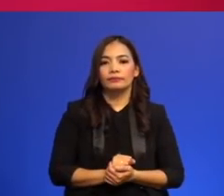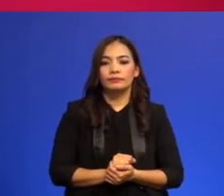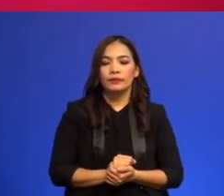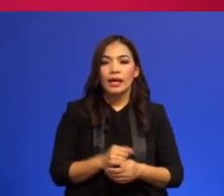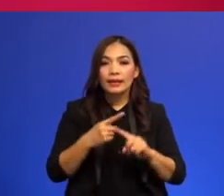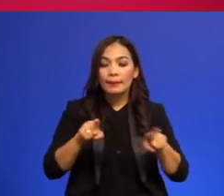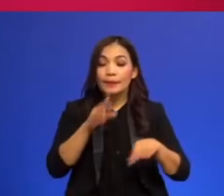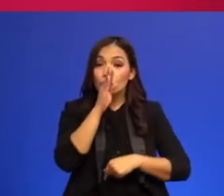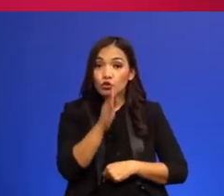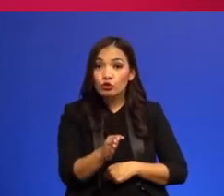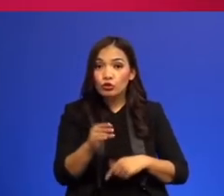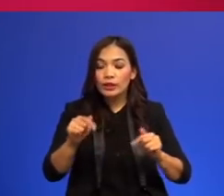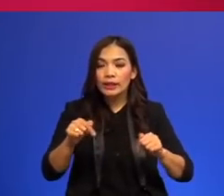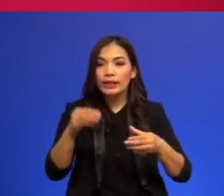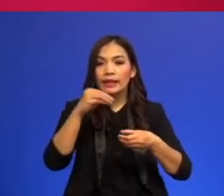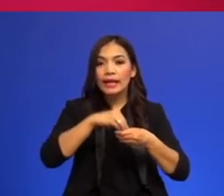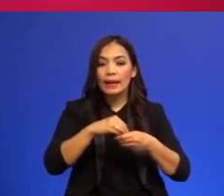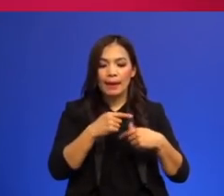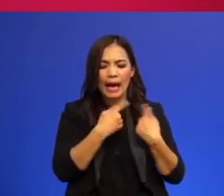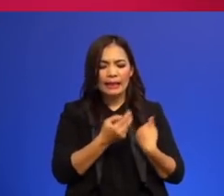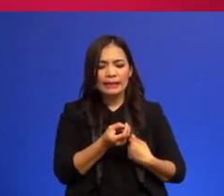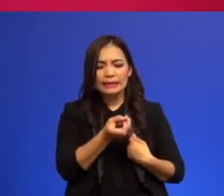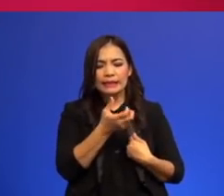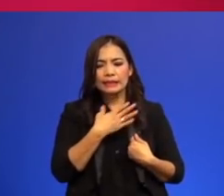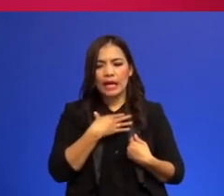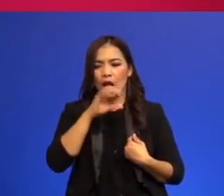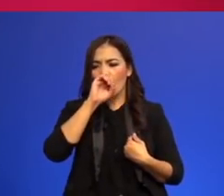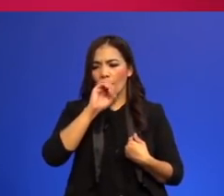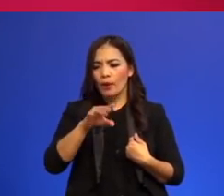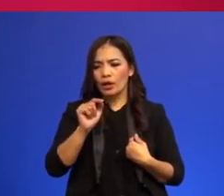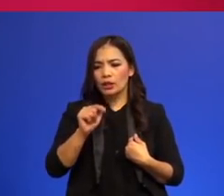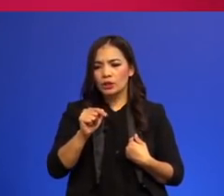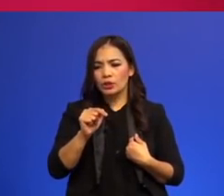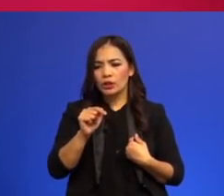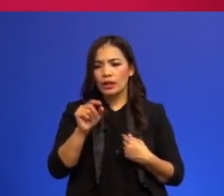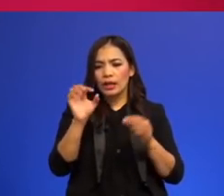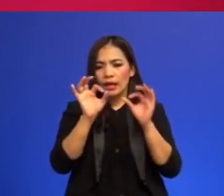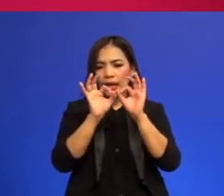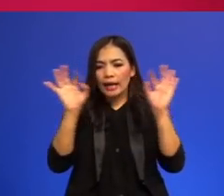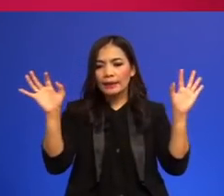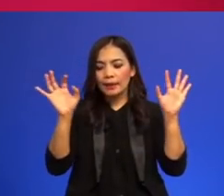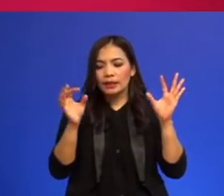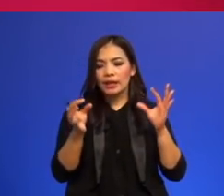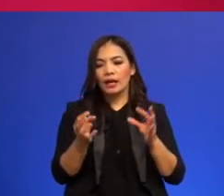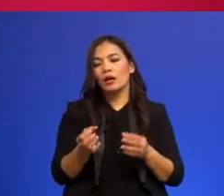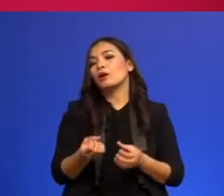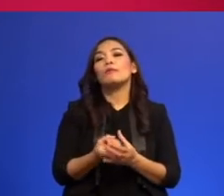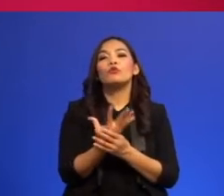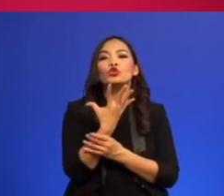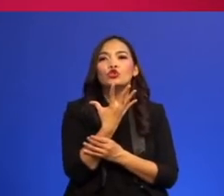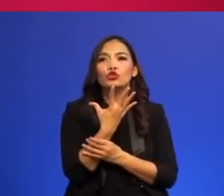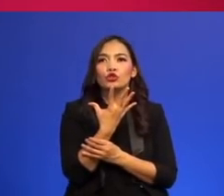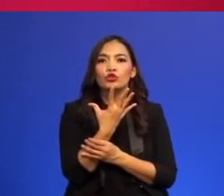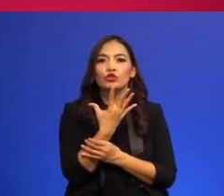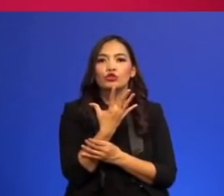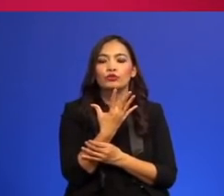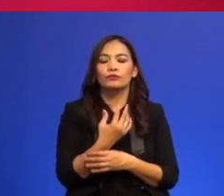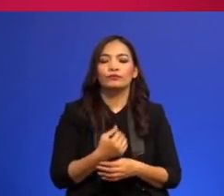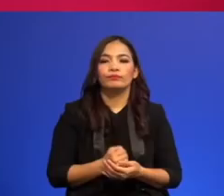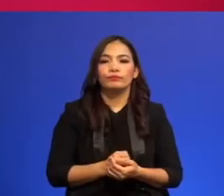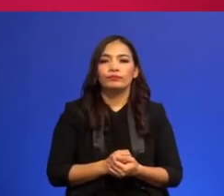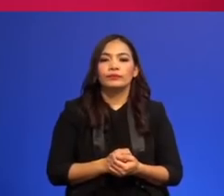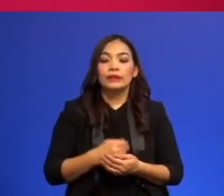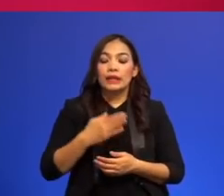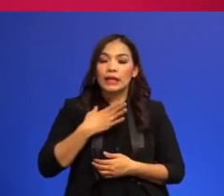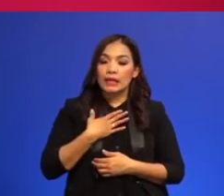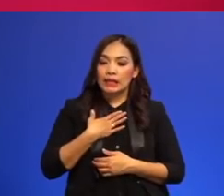Sebenarnya jujur ya, di dalam hati kecil saya waktu saya bicara tadi itu, pada kalimat begini, Reza,